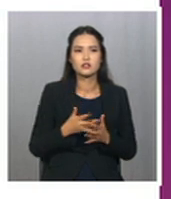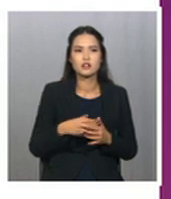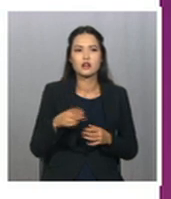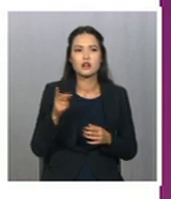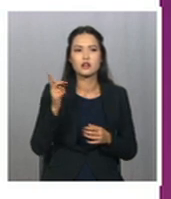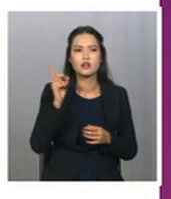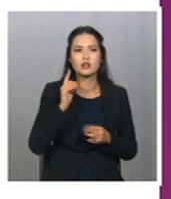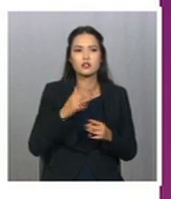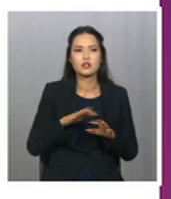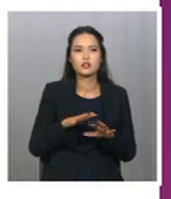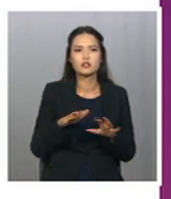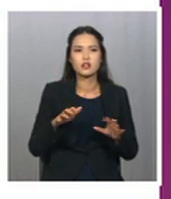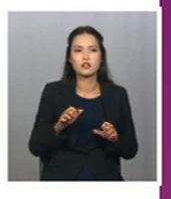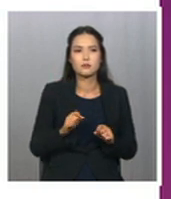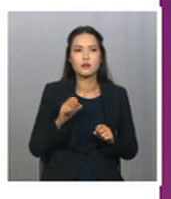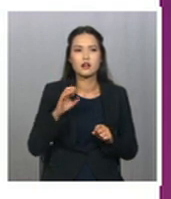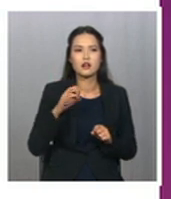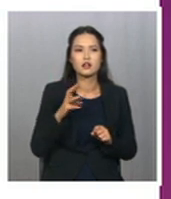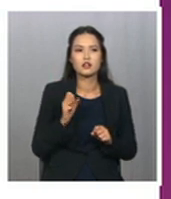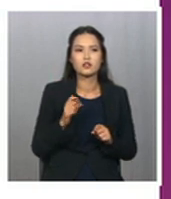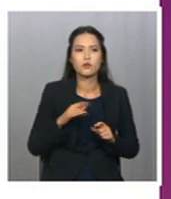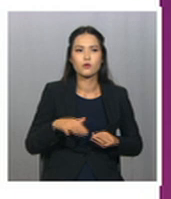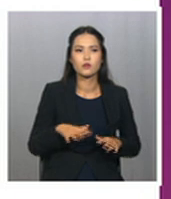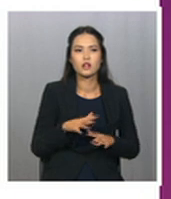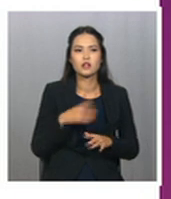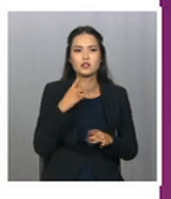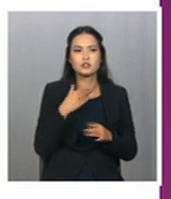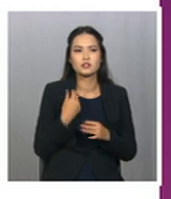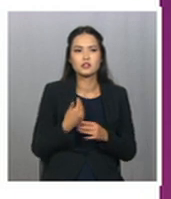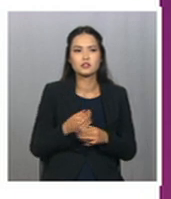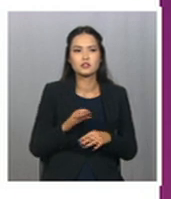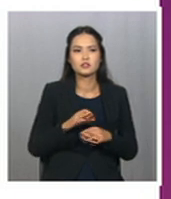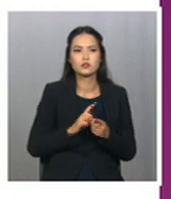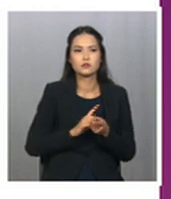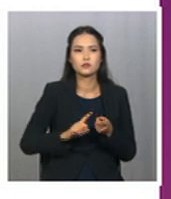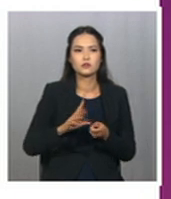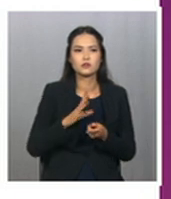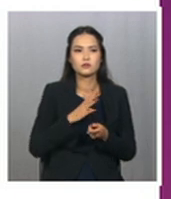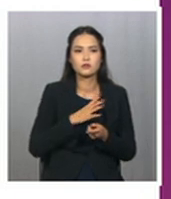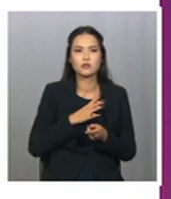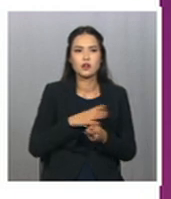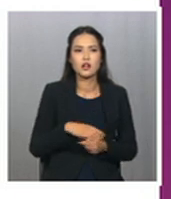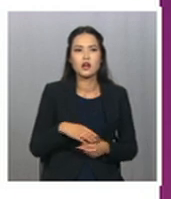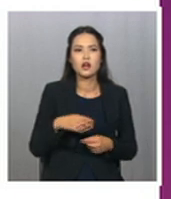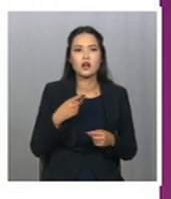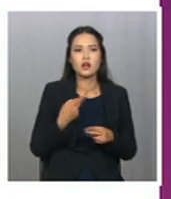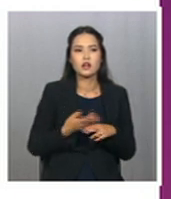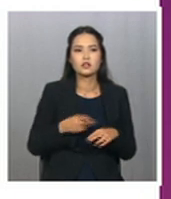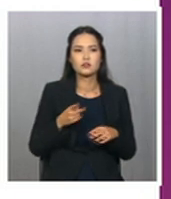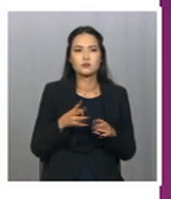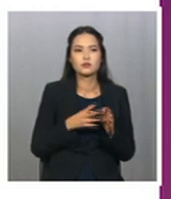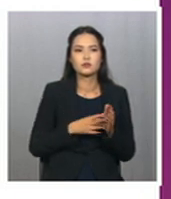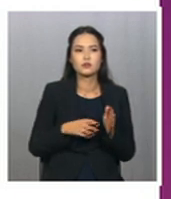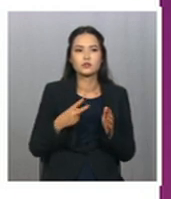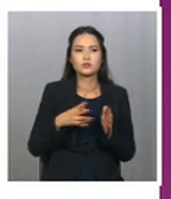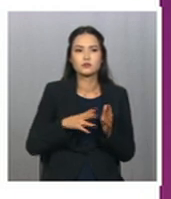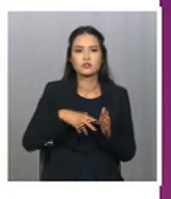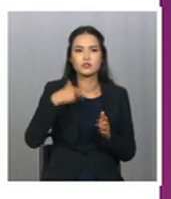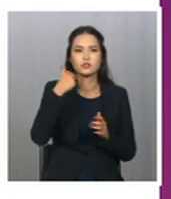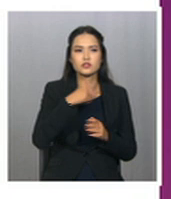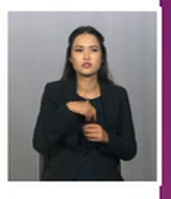алуы халық арасында ауылдың жағдайын шиеленістіріп жіберді. Патшаның 1905 жылғы жарлығына